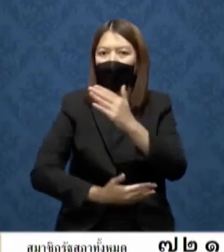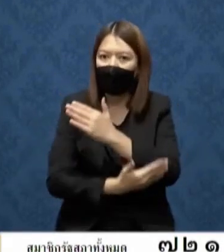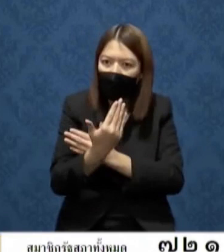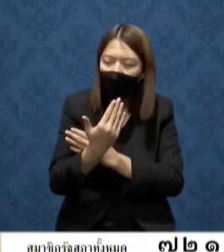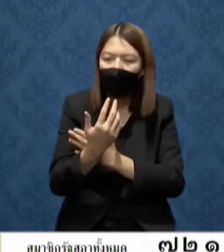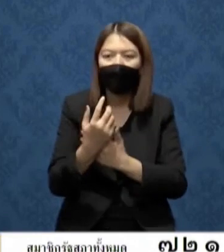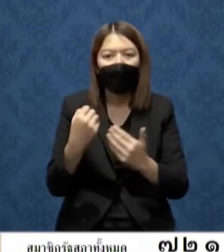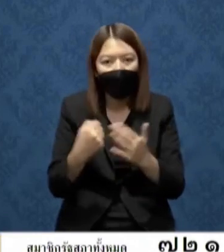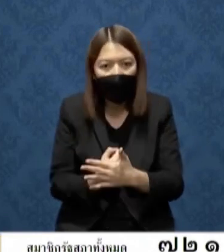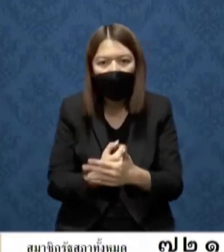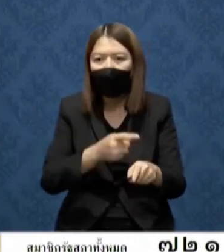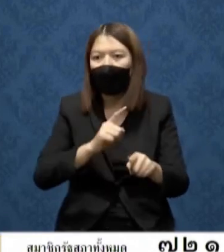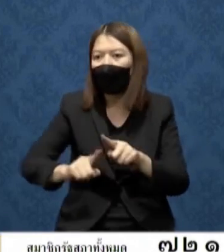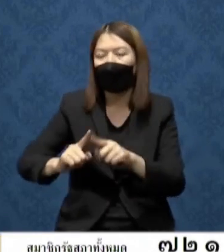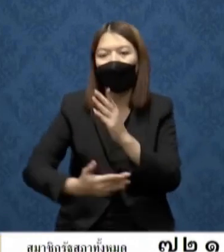หรอเสียโอกาสอะไรมากมาย